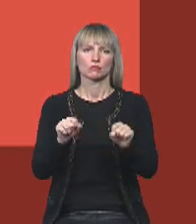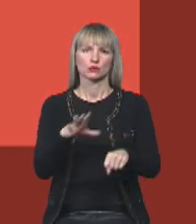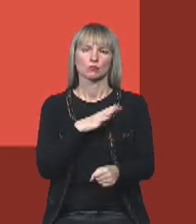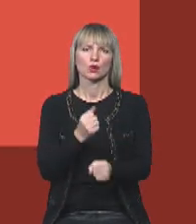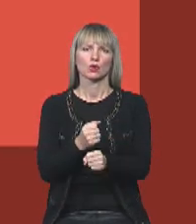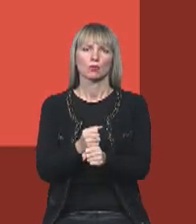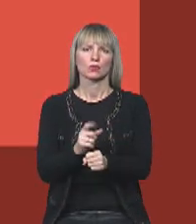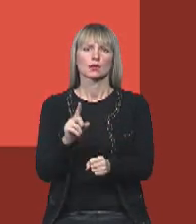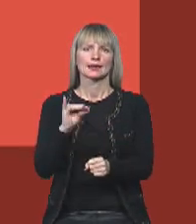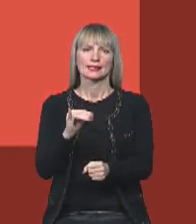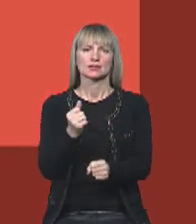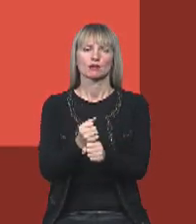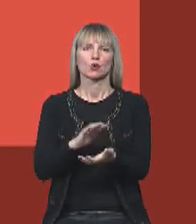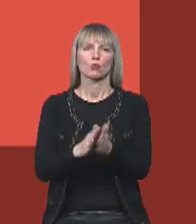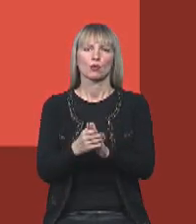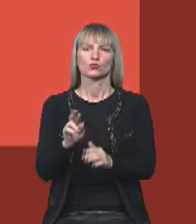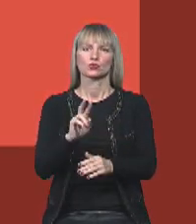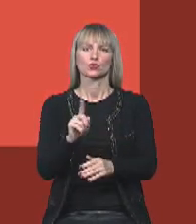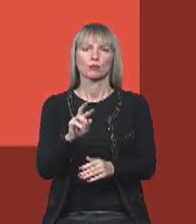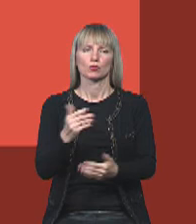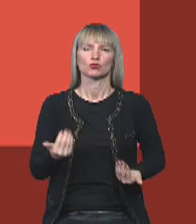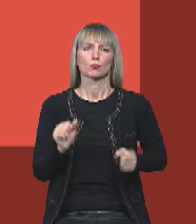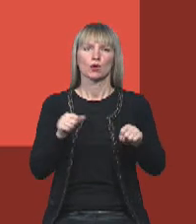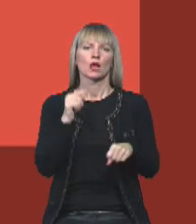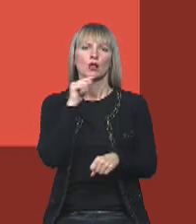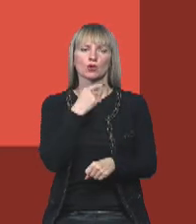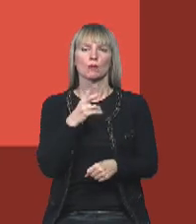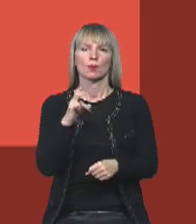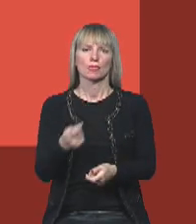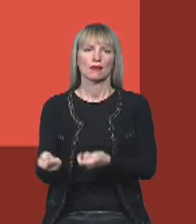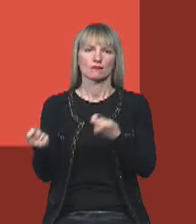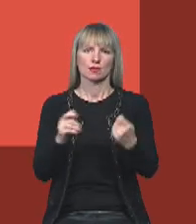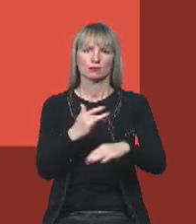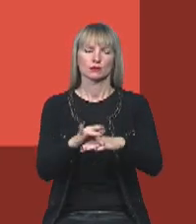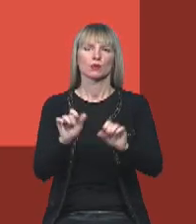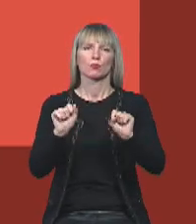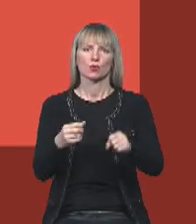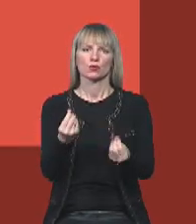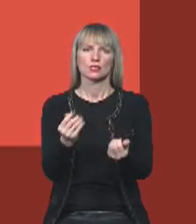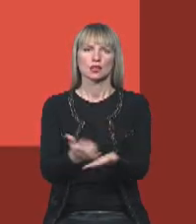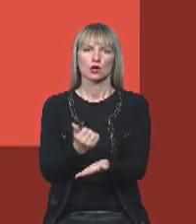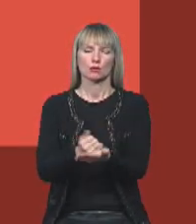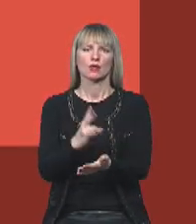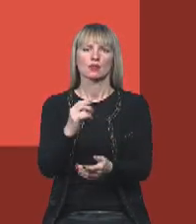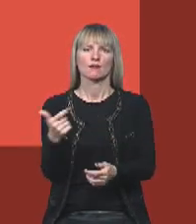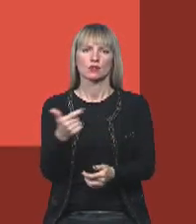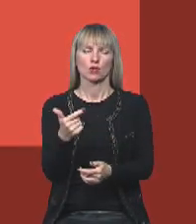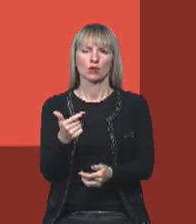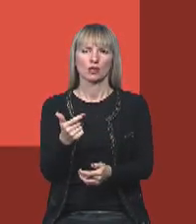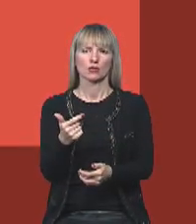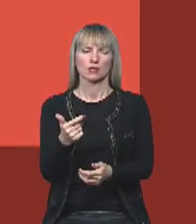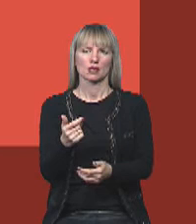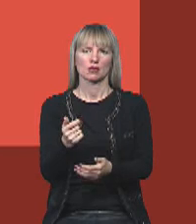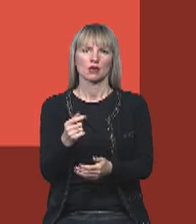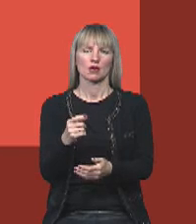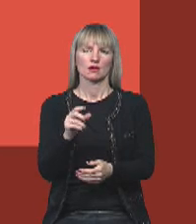створити умови, щоб жителі могли економити на вивозі сміття, могли заробити на вторинних ресурсах.